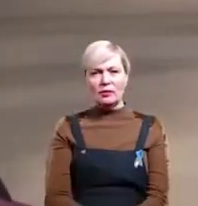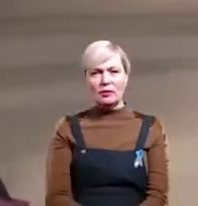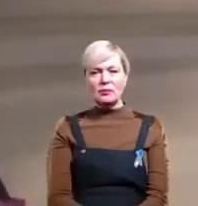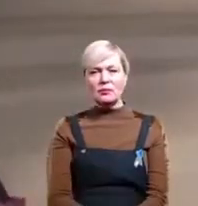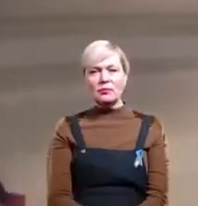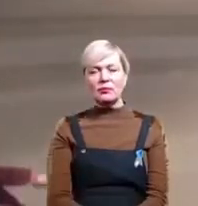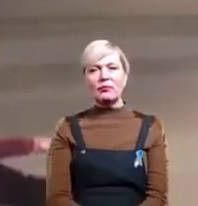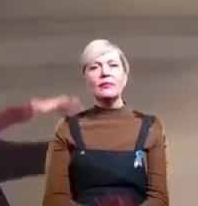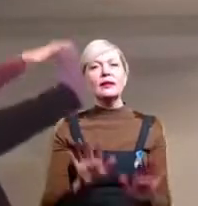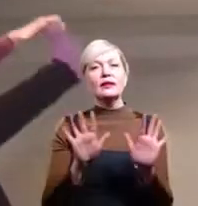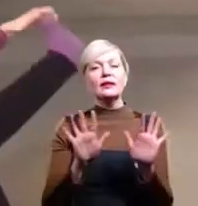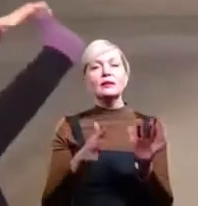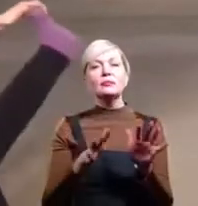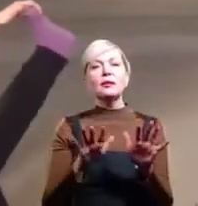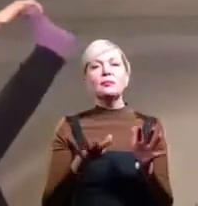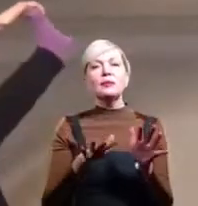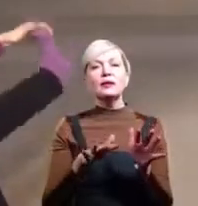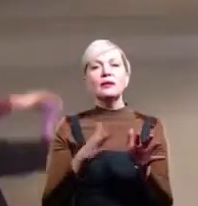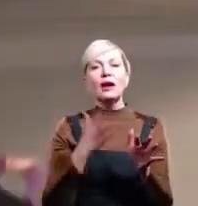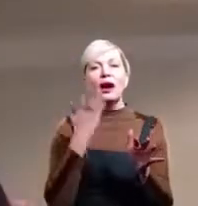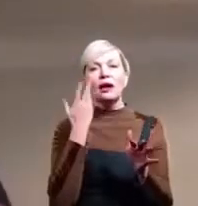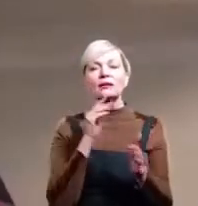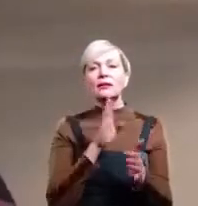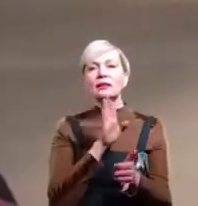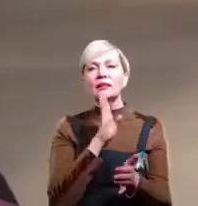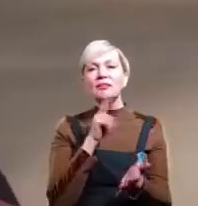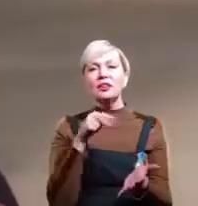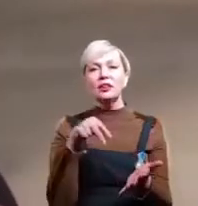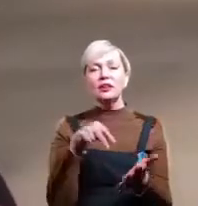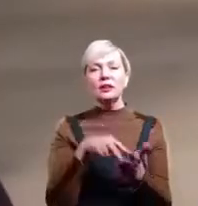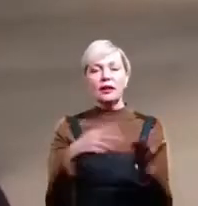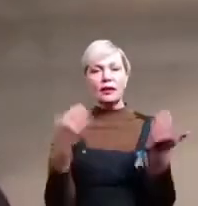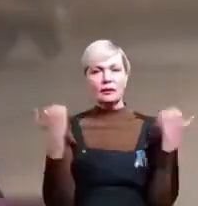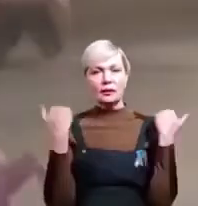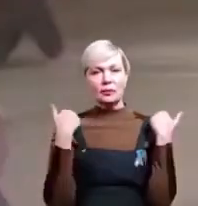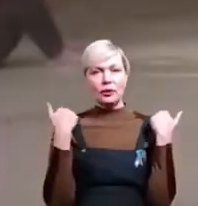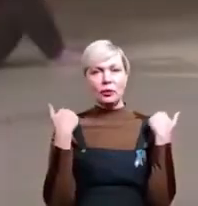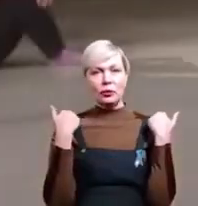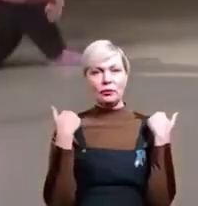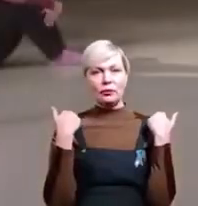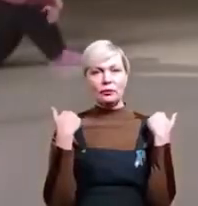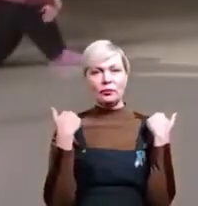момента, когда девочки стоят спиной. Девочки стоят спиной.